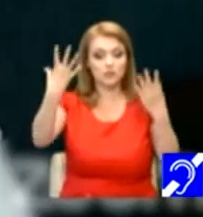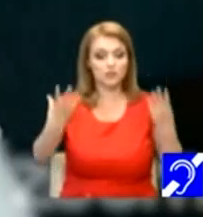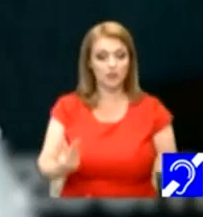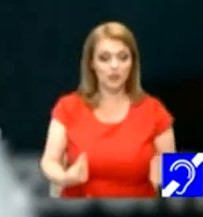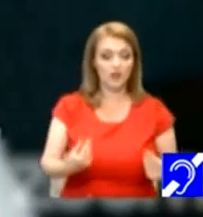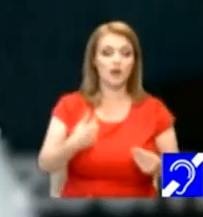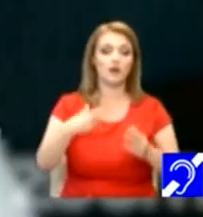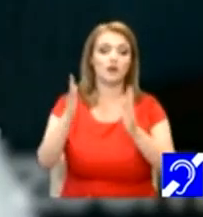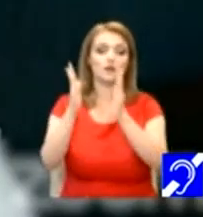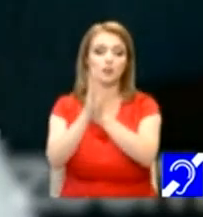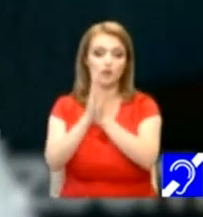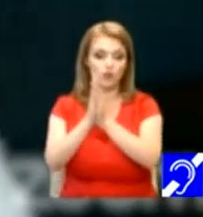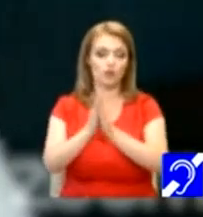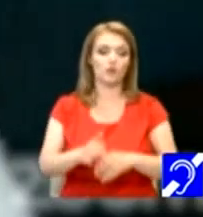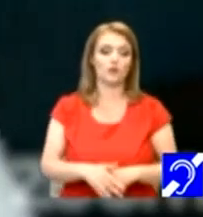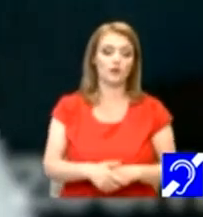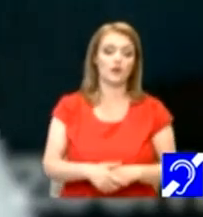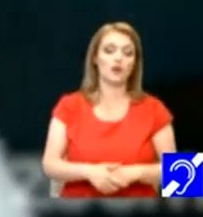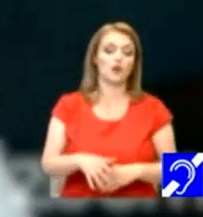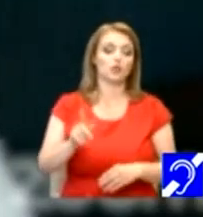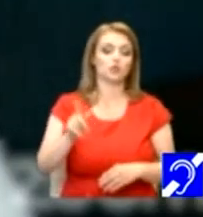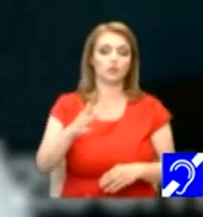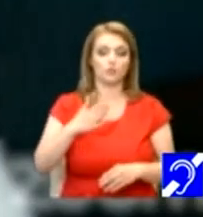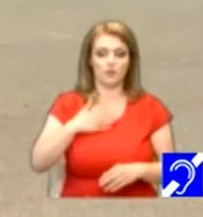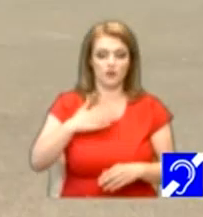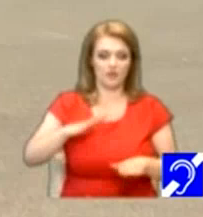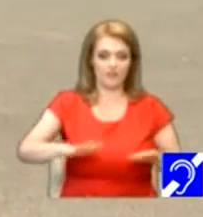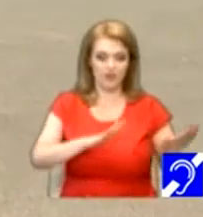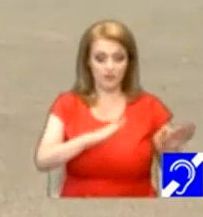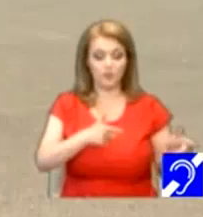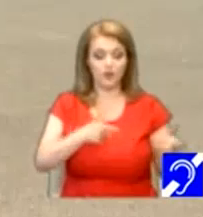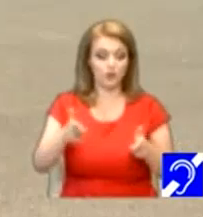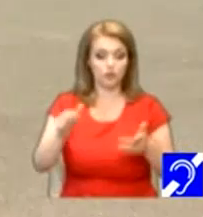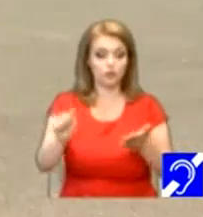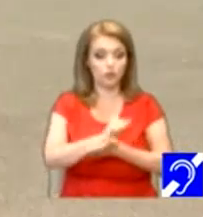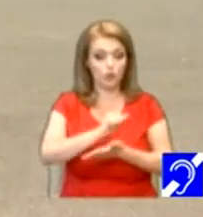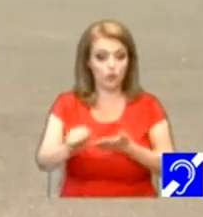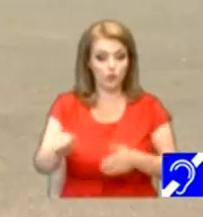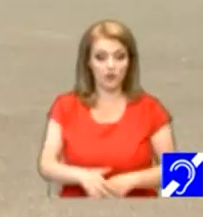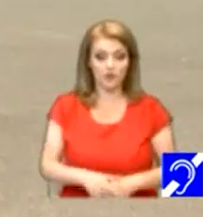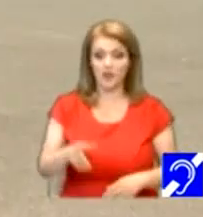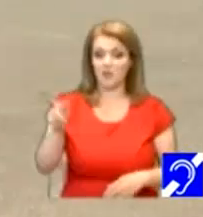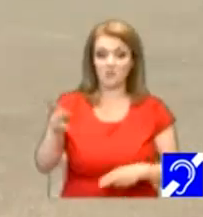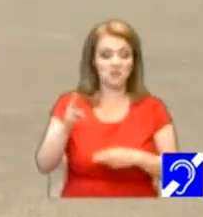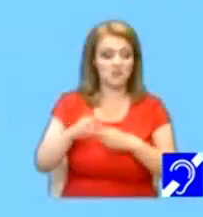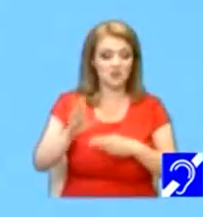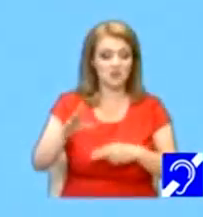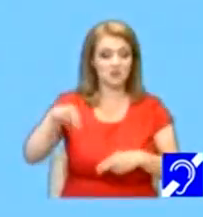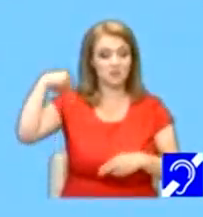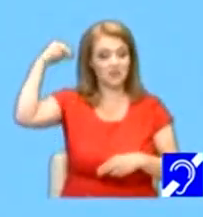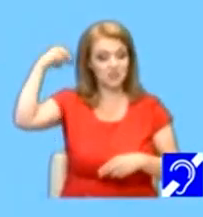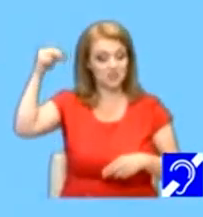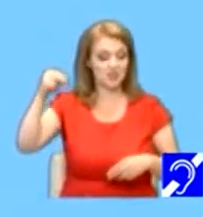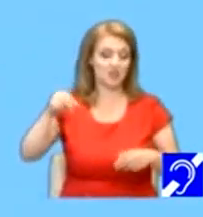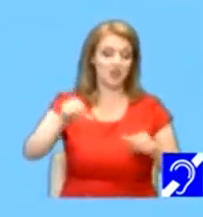rog colegii mei să pregătească toate documentele necesare. Primarul nu a fost deranjat de președinție, guvern